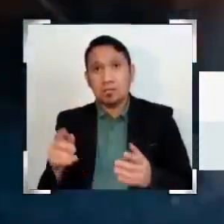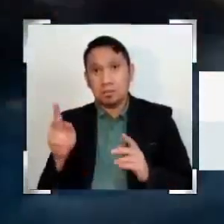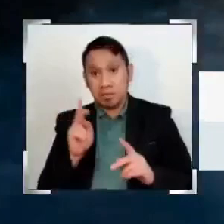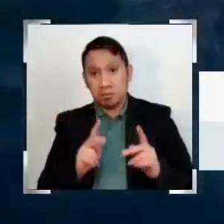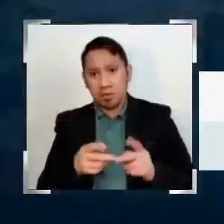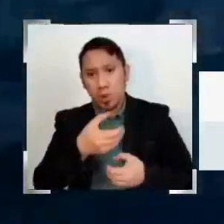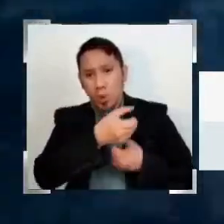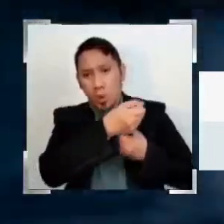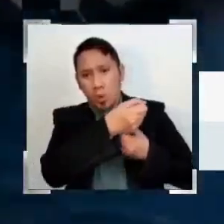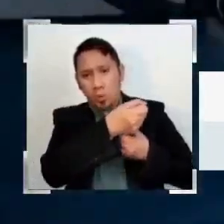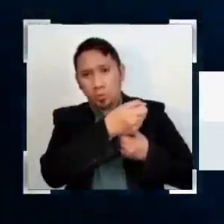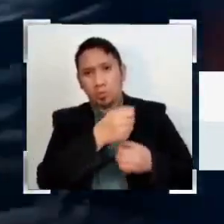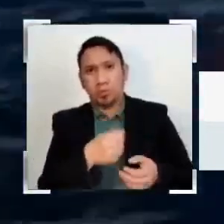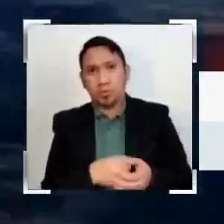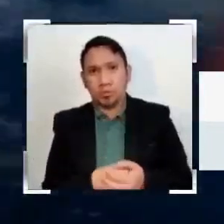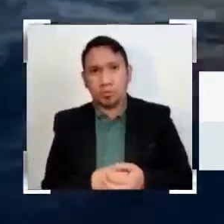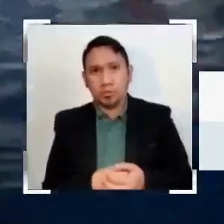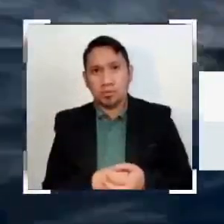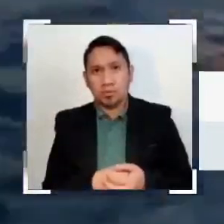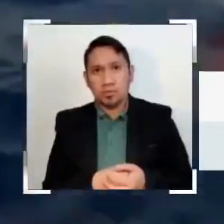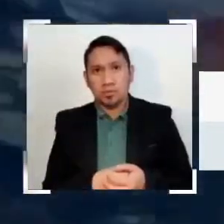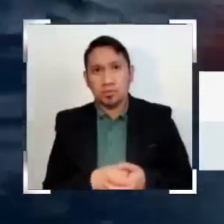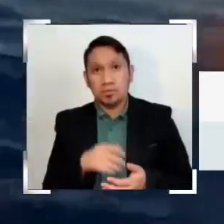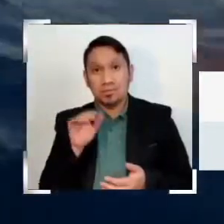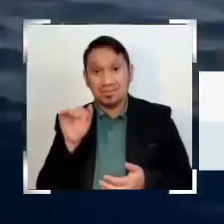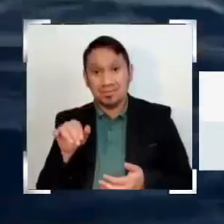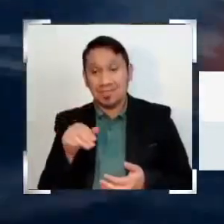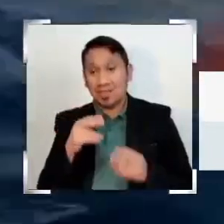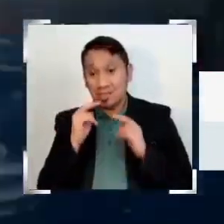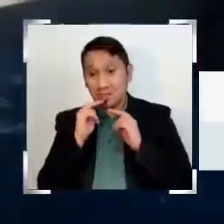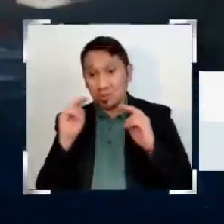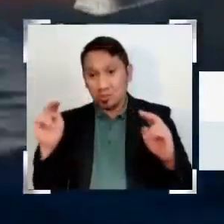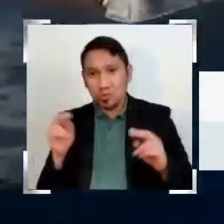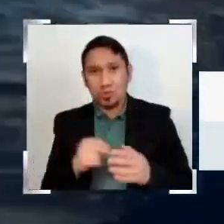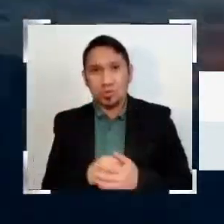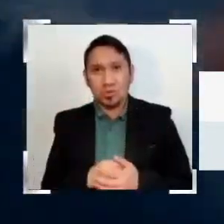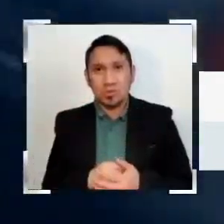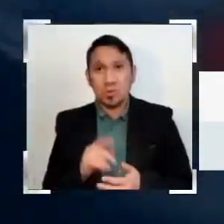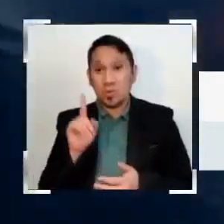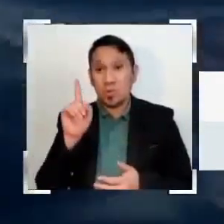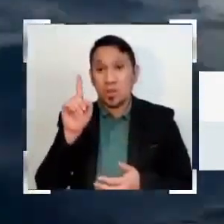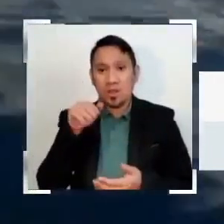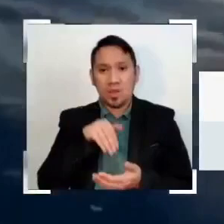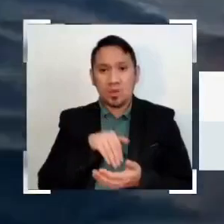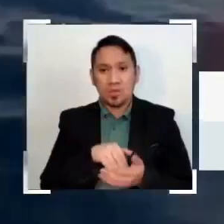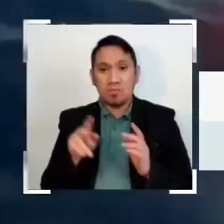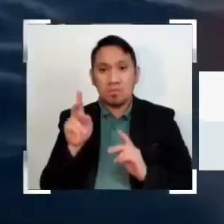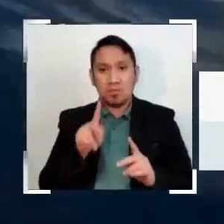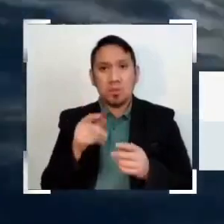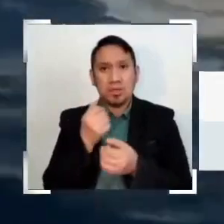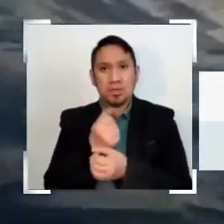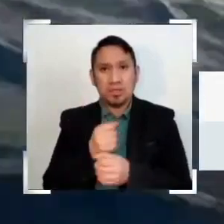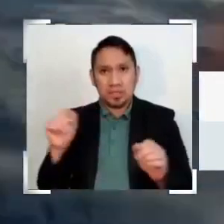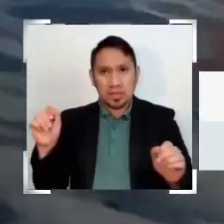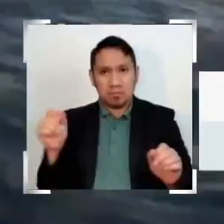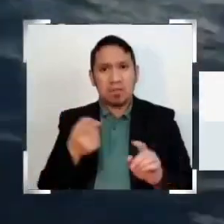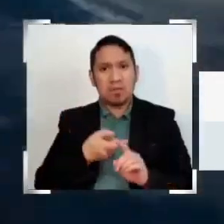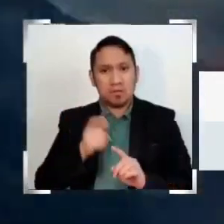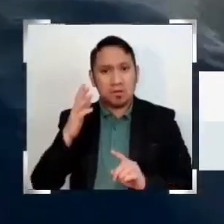rescue boat. Sa ulat ng ANSA News Agency, mahigit 1,000 migrants ang na-rescue na mula noong